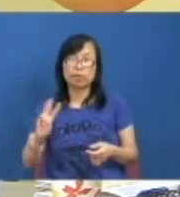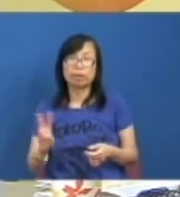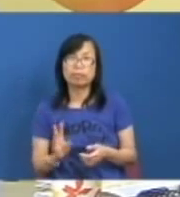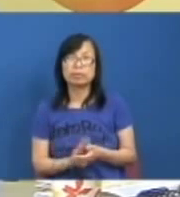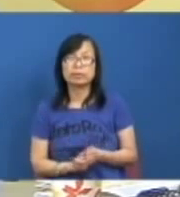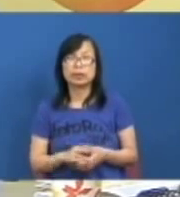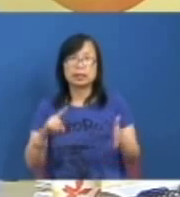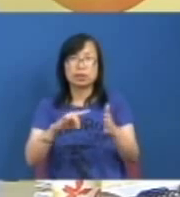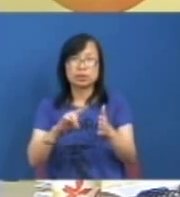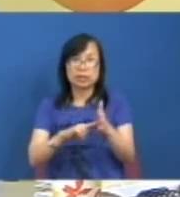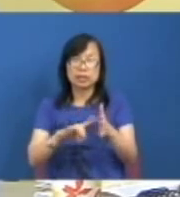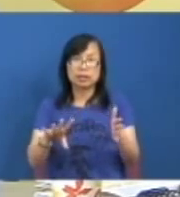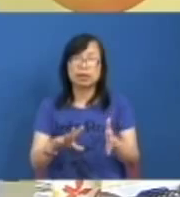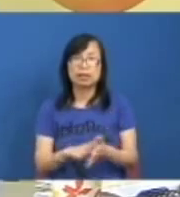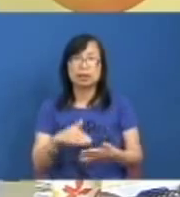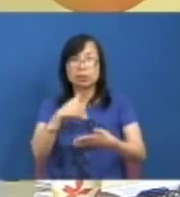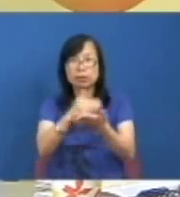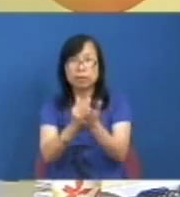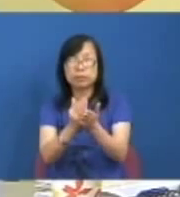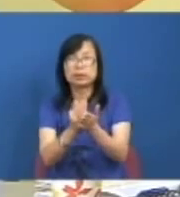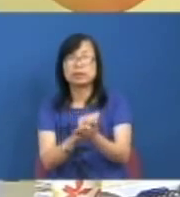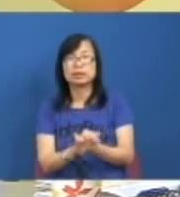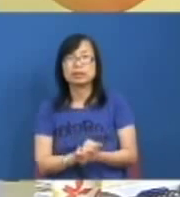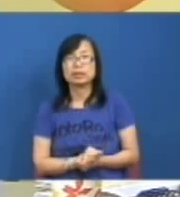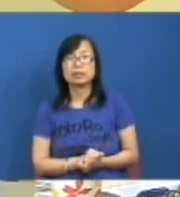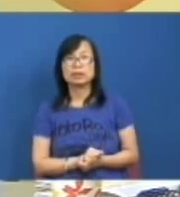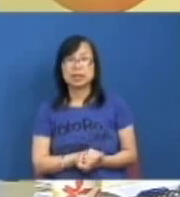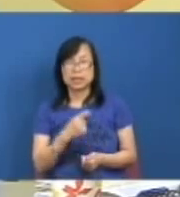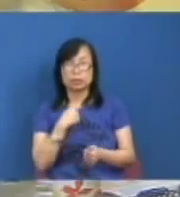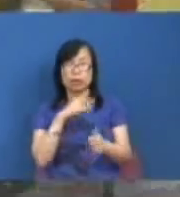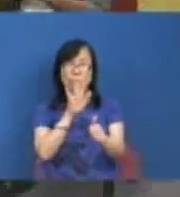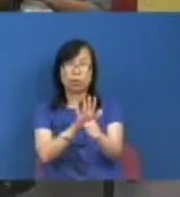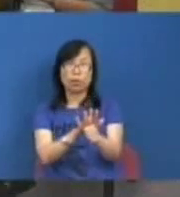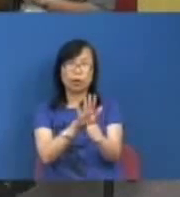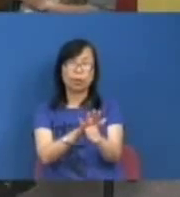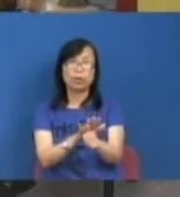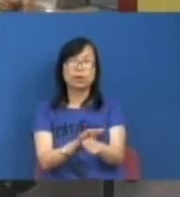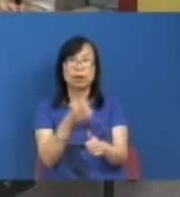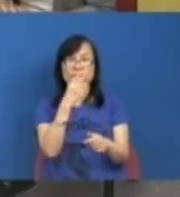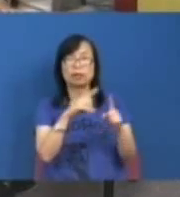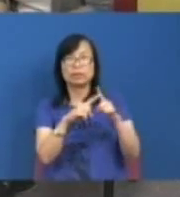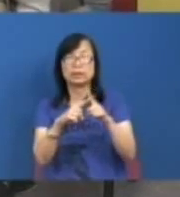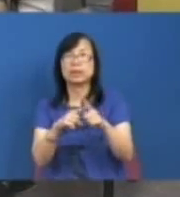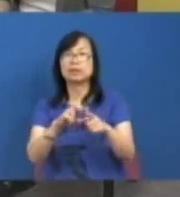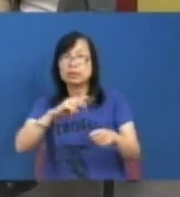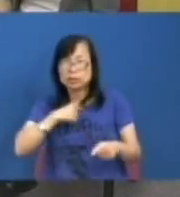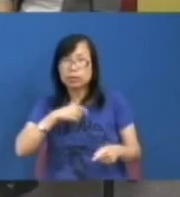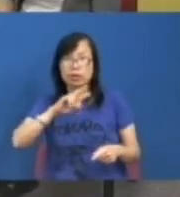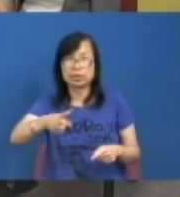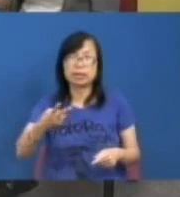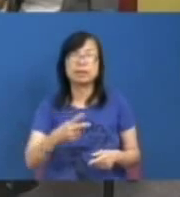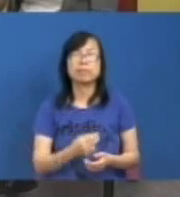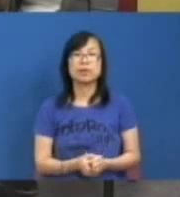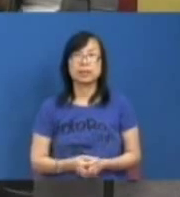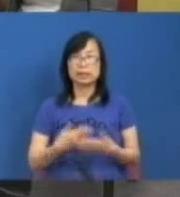水啊、電啊呢啲咁嘅各方面嘅 E&M 嘅嘢咧，都好好咁令到我哋嘅居民嘅生活係得以改善嚇。